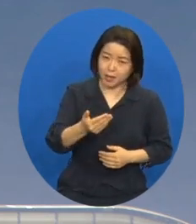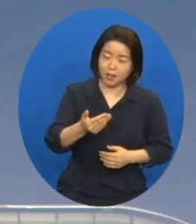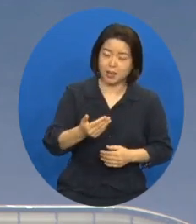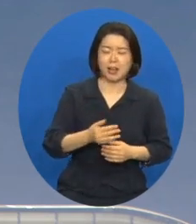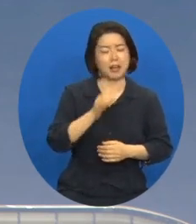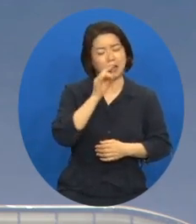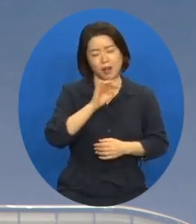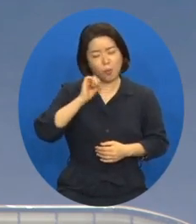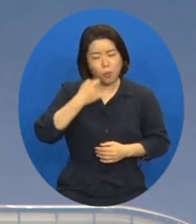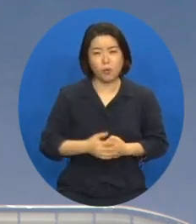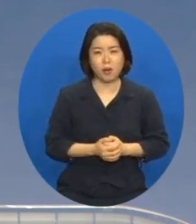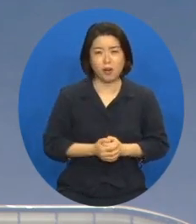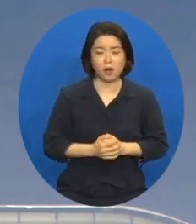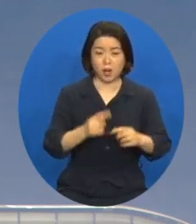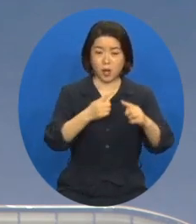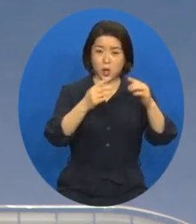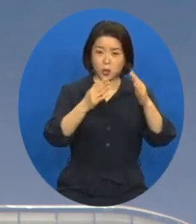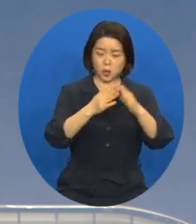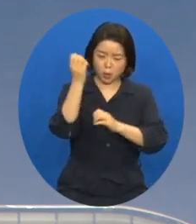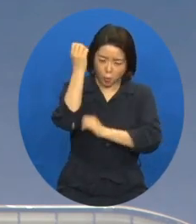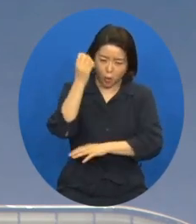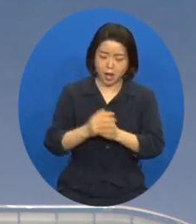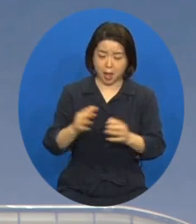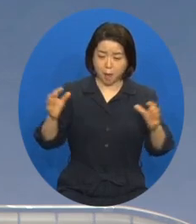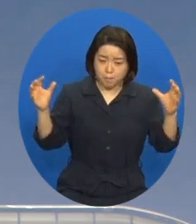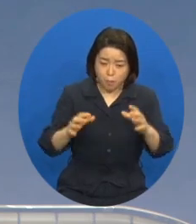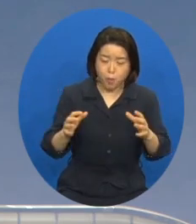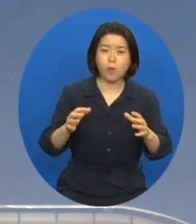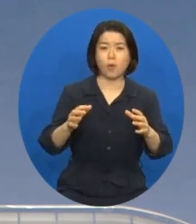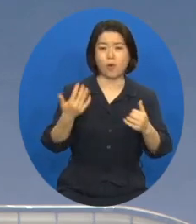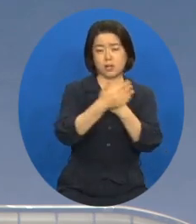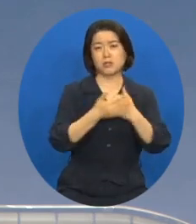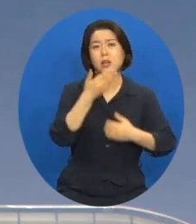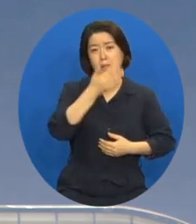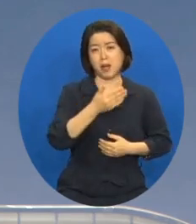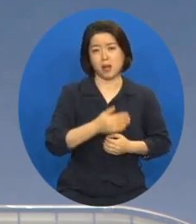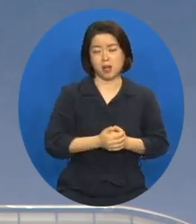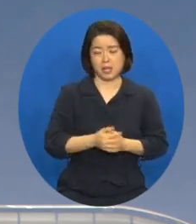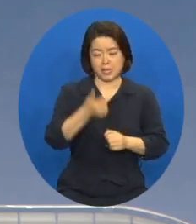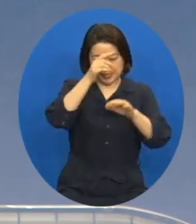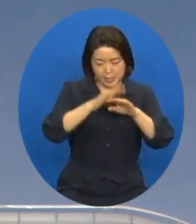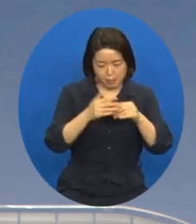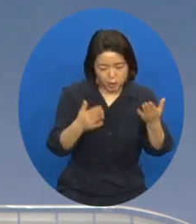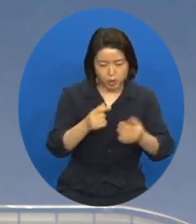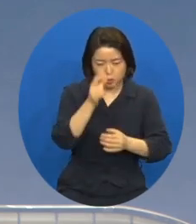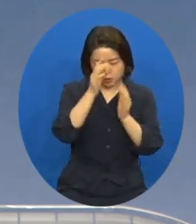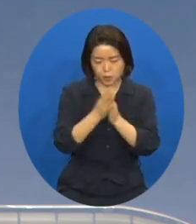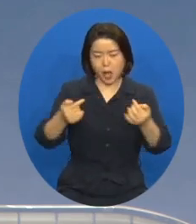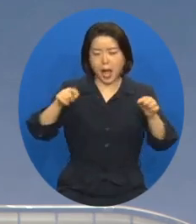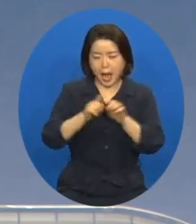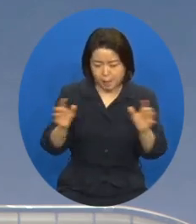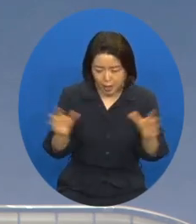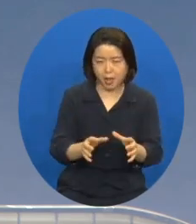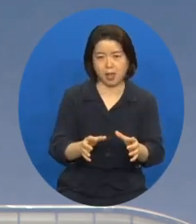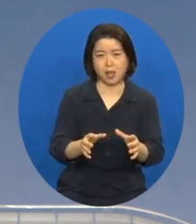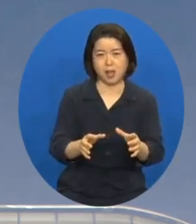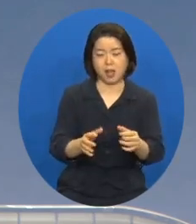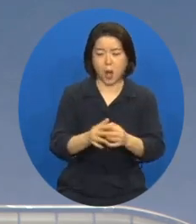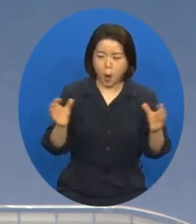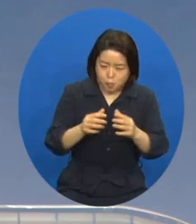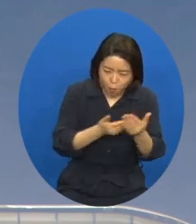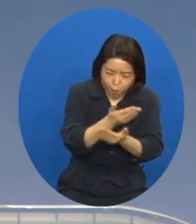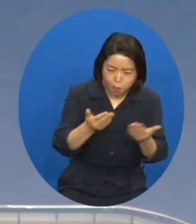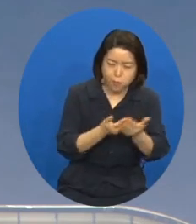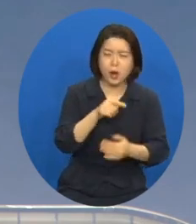말입니다. 교회는 본질적으로 모여서 은혜 받는 곳이에요. 예배도 드리고 기도도 함께하고 모여서 교제하고,